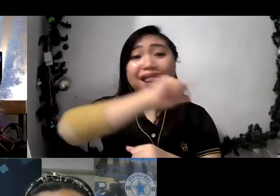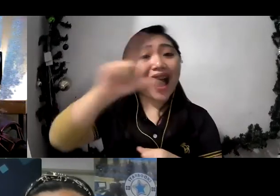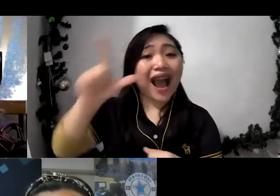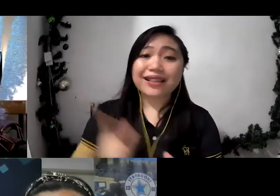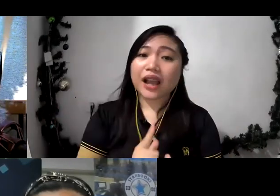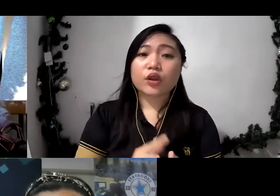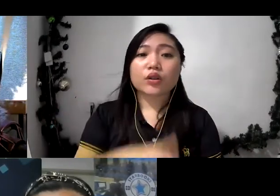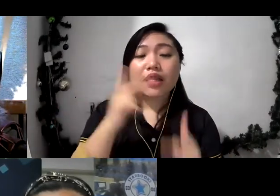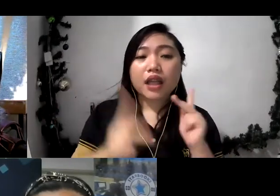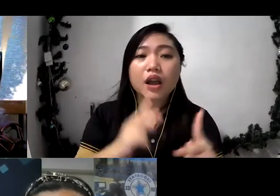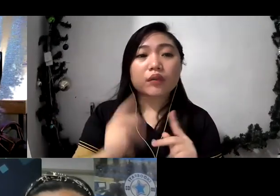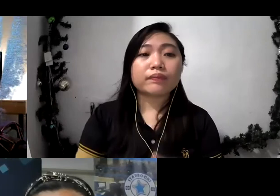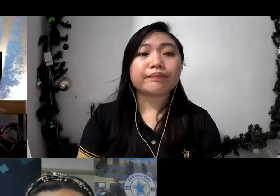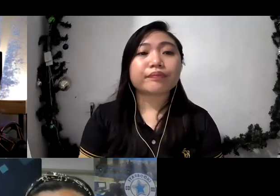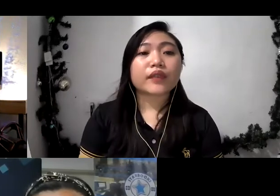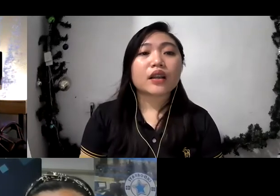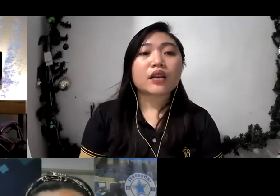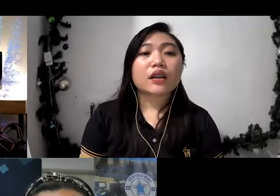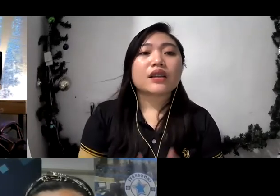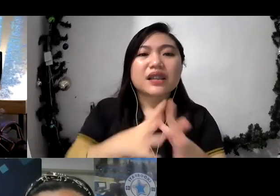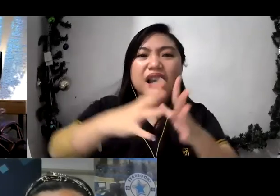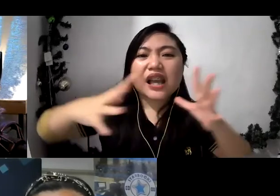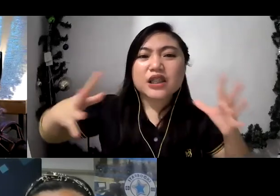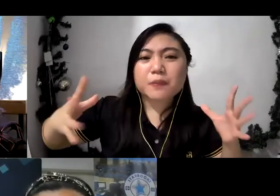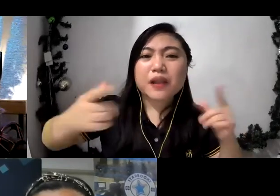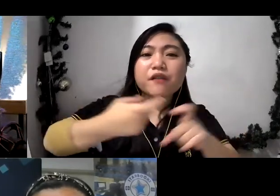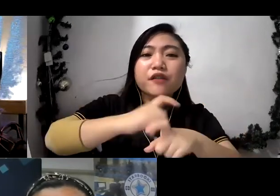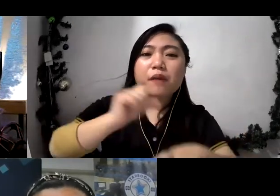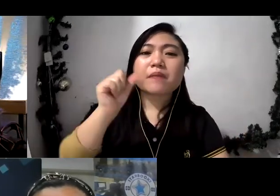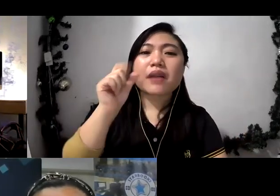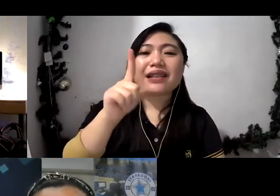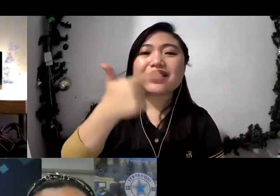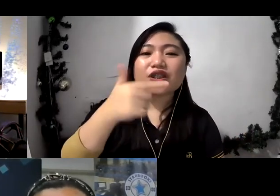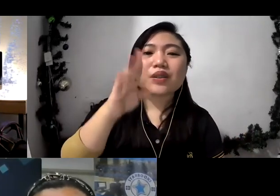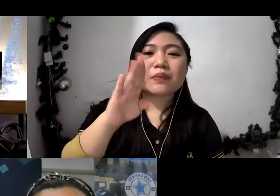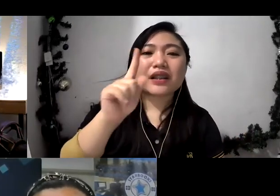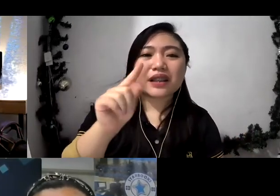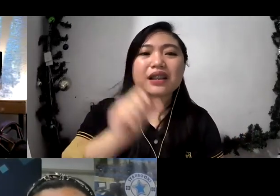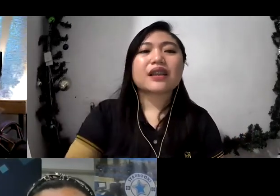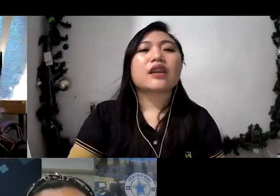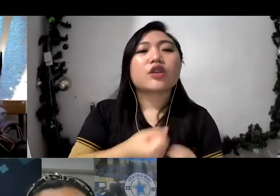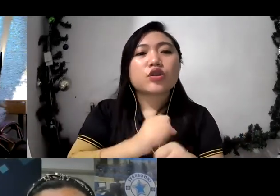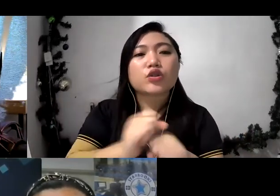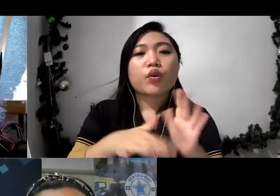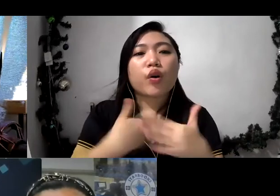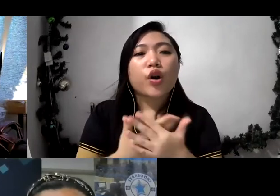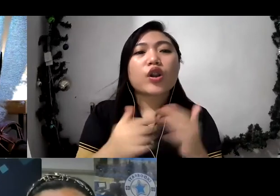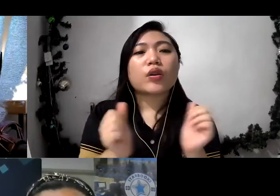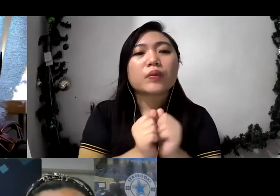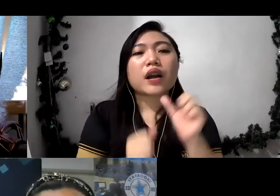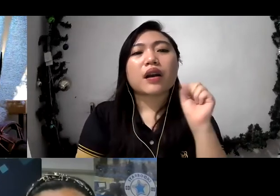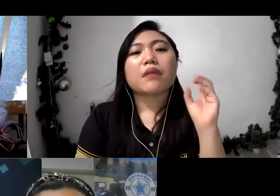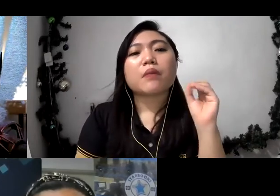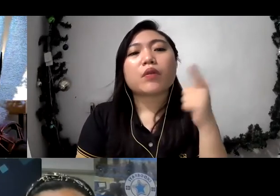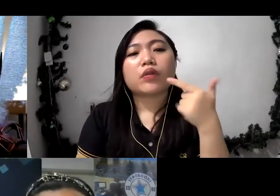tayo nandoon. Parang inexpand po yung LGBT para maging SOGSC para lahat tayo magkakasama, iba-iba tayo